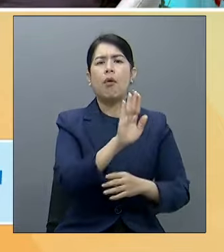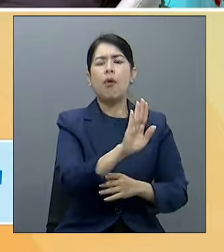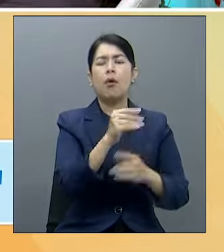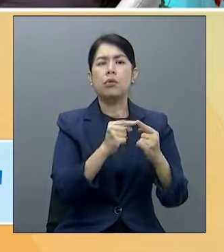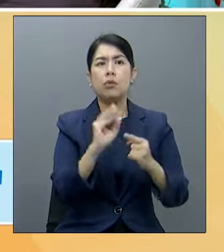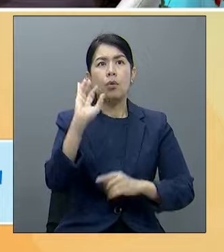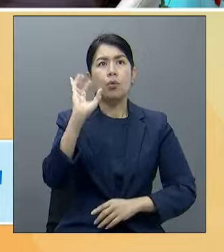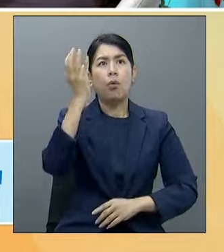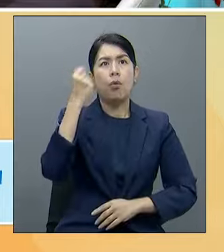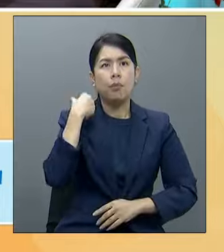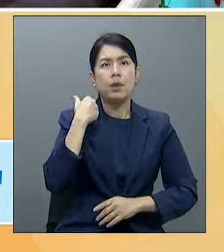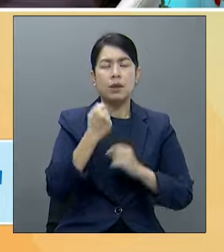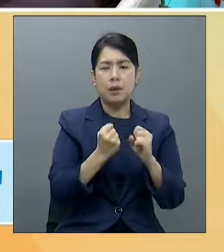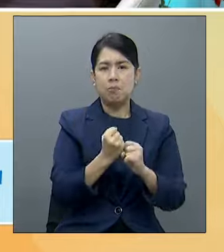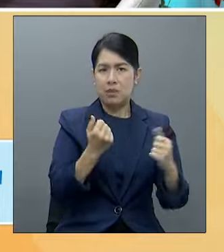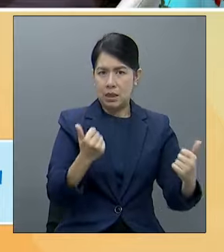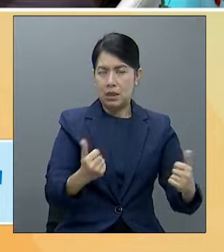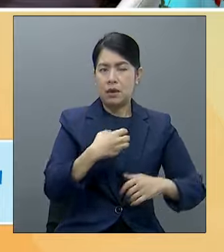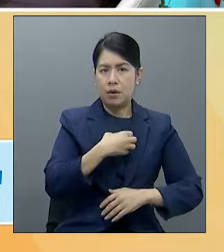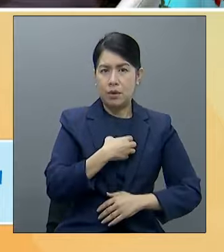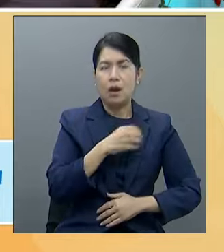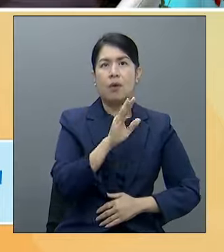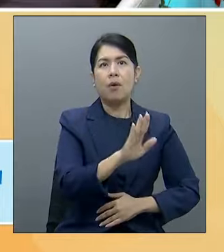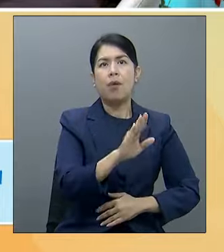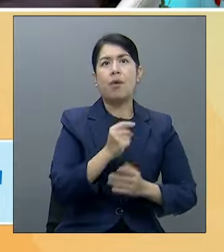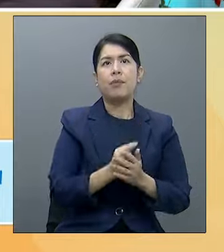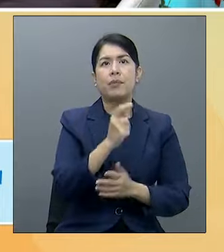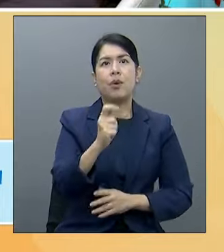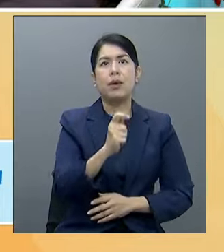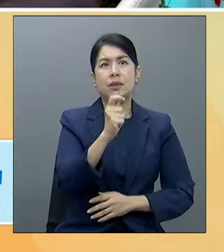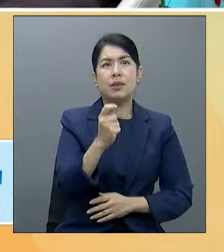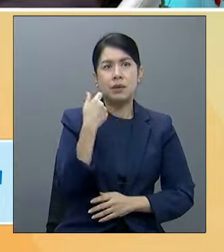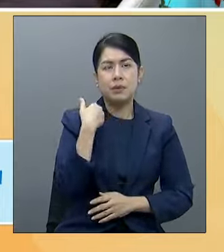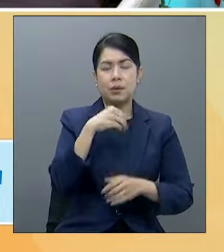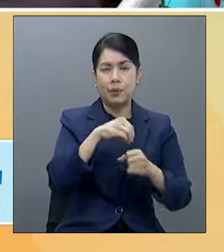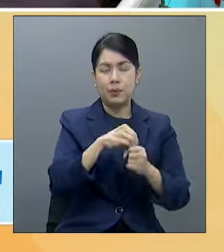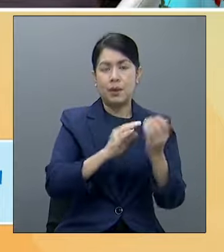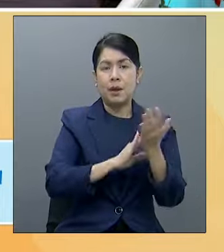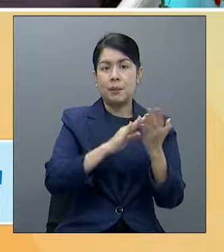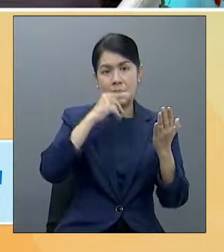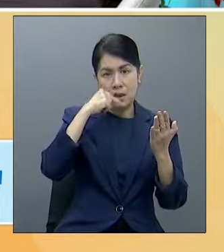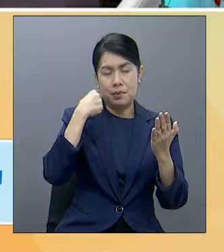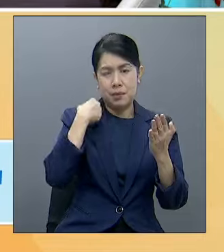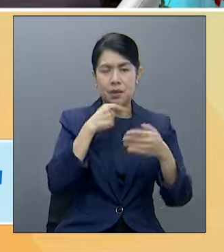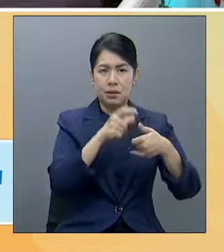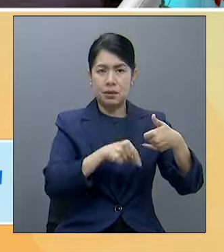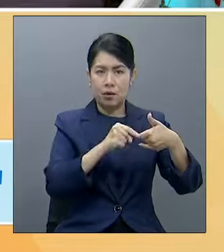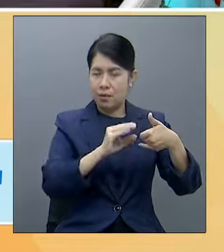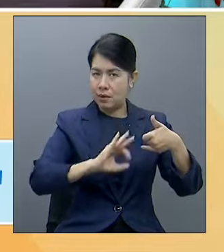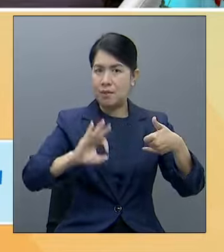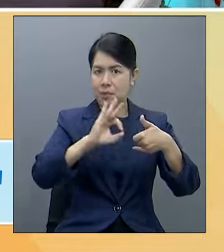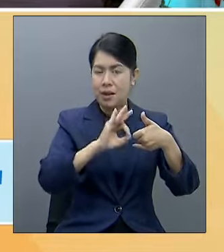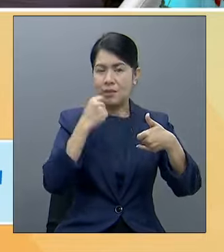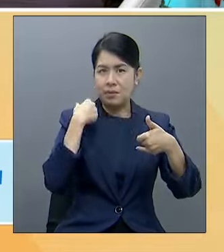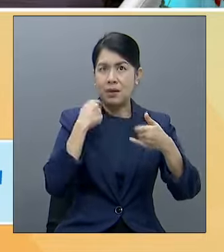ปีนี้เนี่ยเราต้องการศูนย์รวมแร็กของเอเชียที่อยู่ในประเทศไทยซึ่งแร็กใหญ่ๆอ่ะค่ะมันจะมีเฉพาะ